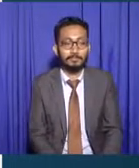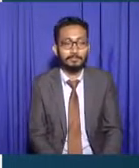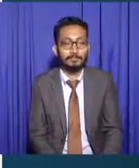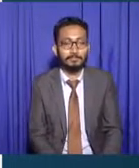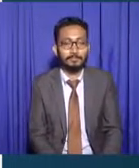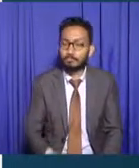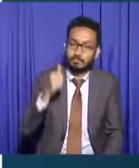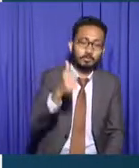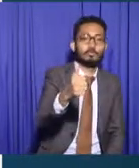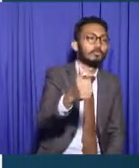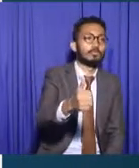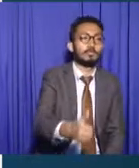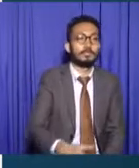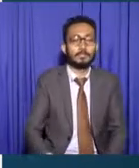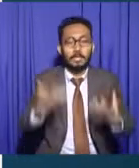bagus